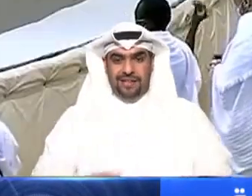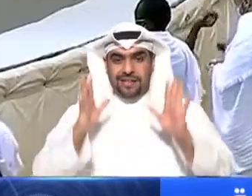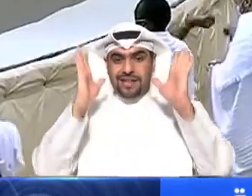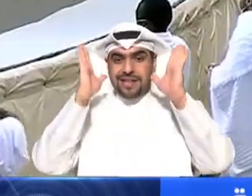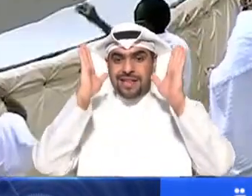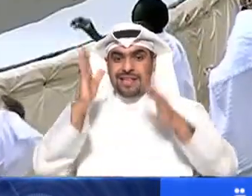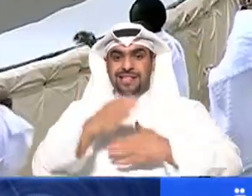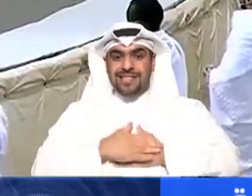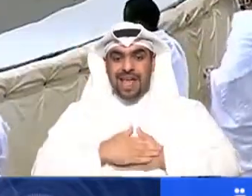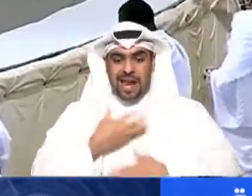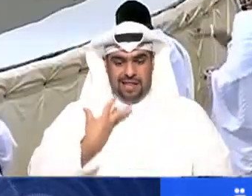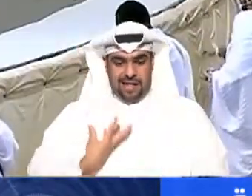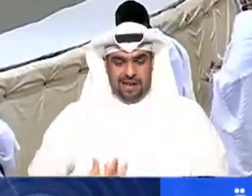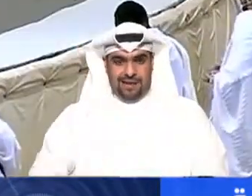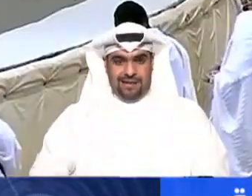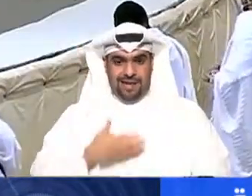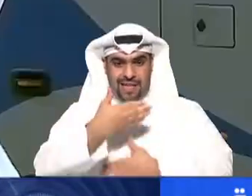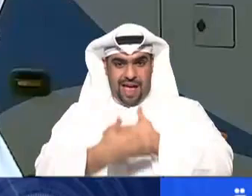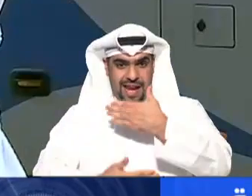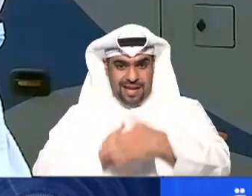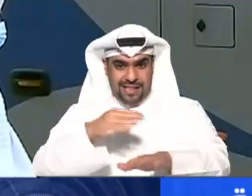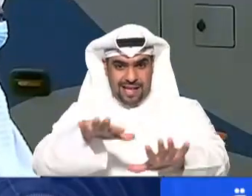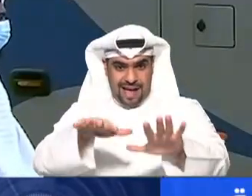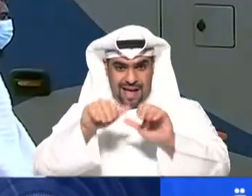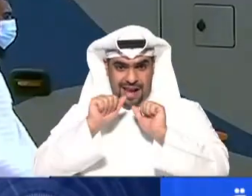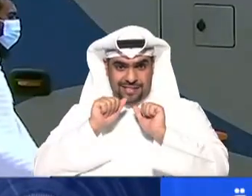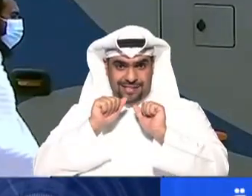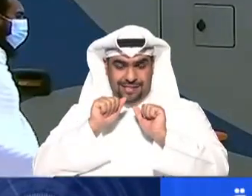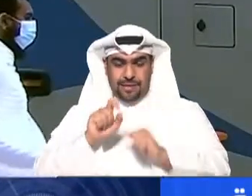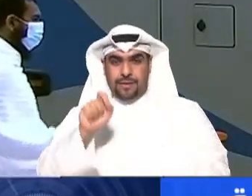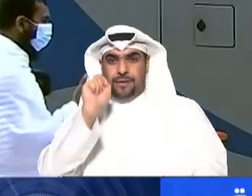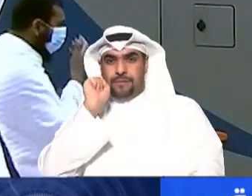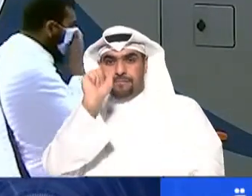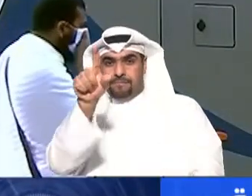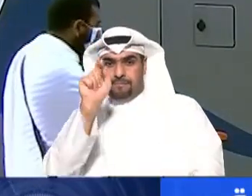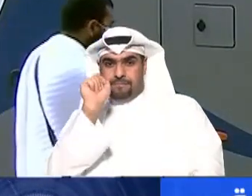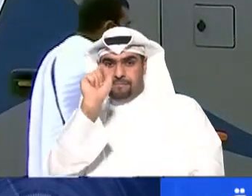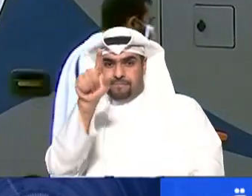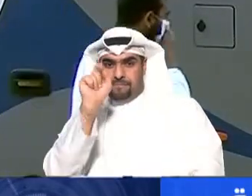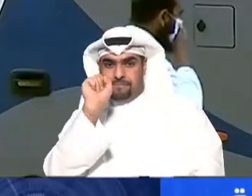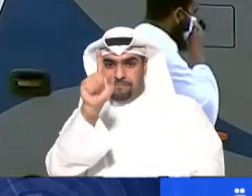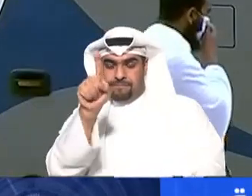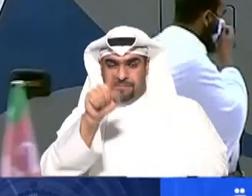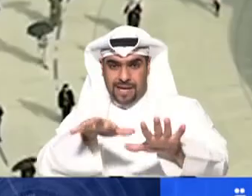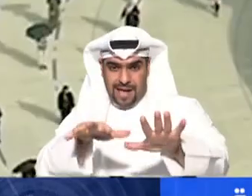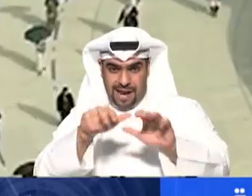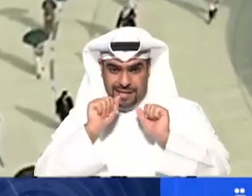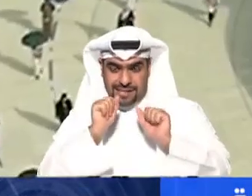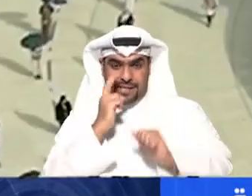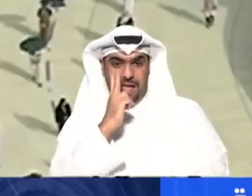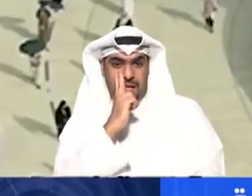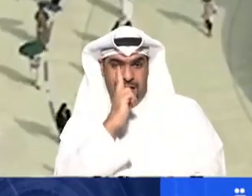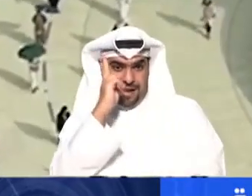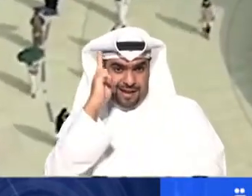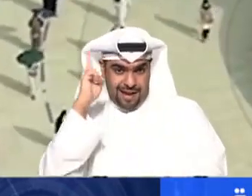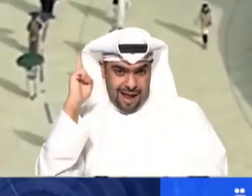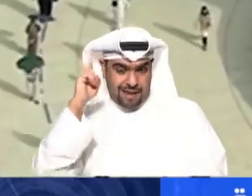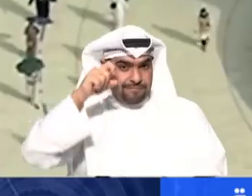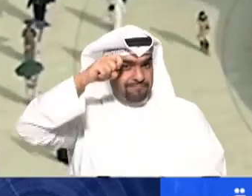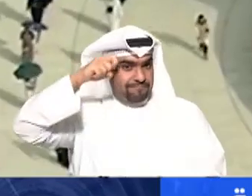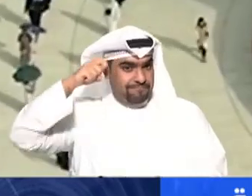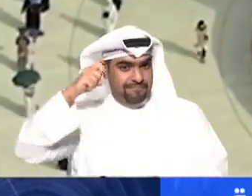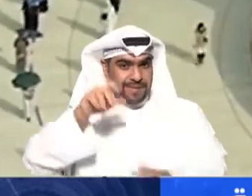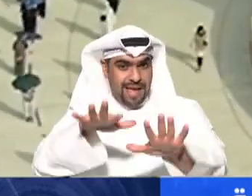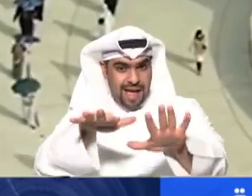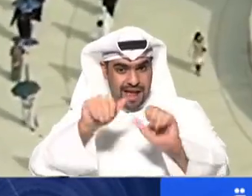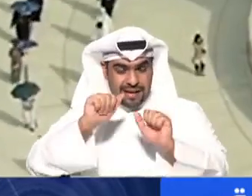الذي رمى الحجاج جمرة العقبة وقاموا بنحر الهدي والحلق أو التقصير، فيما أدى الحجاج طواف